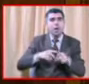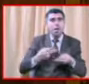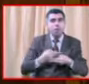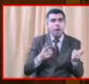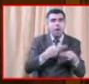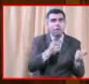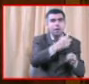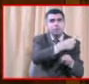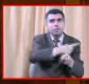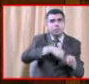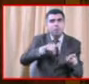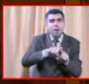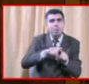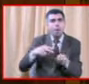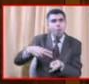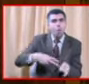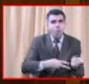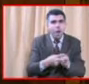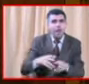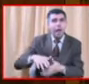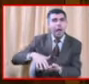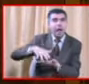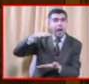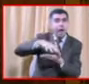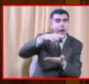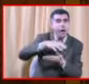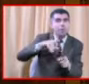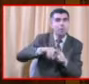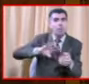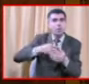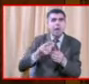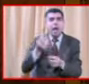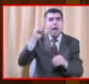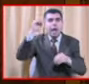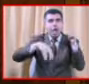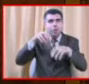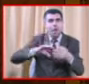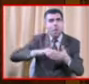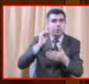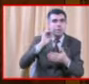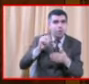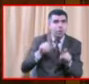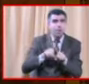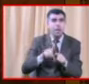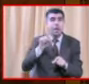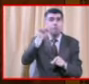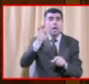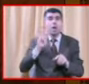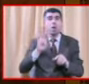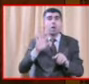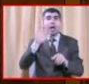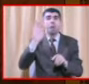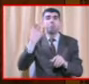طرق اللي غمرتها المياه أو طاح فيها الكياس إلى آخره، فكانت أكثر من 146 تقريبا